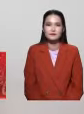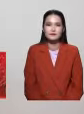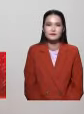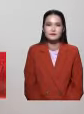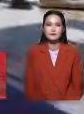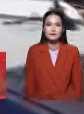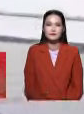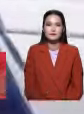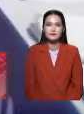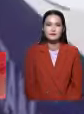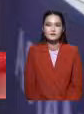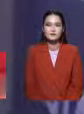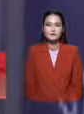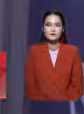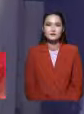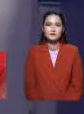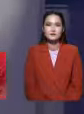Жақсы, өте қалай.